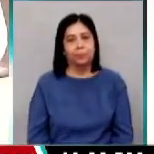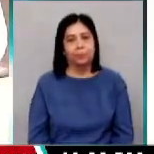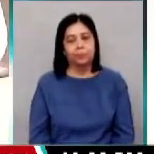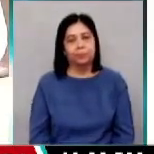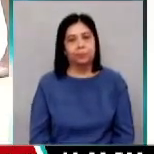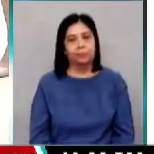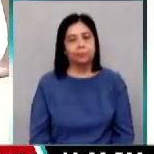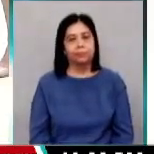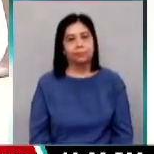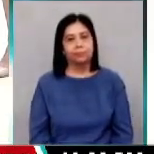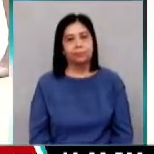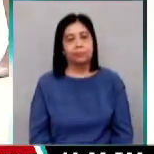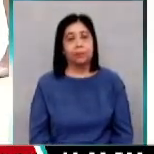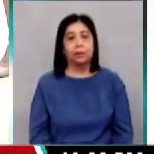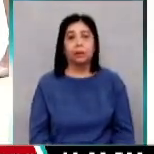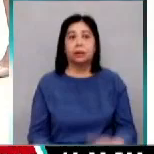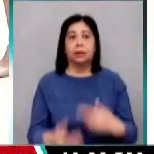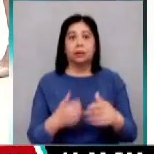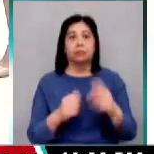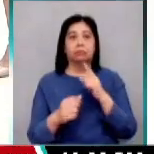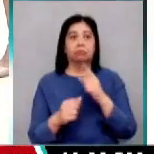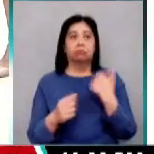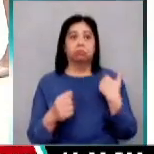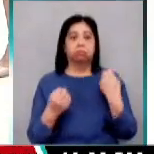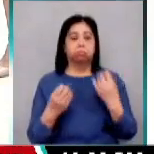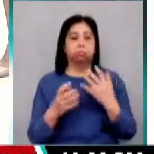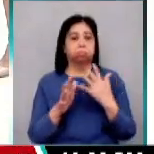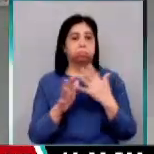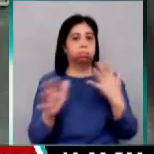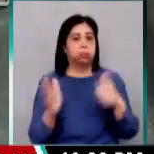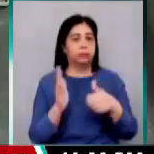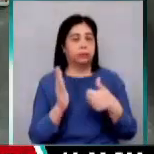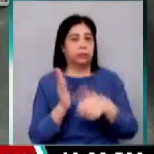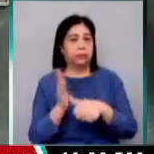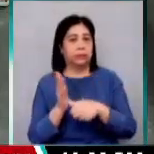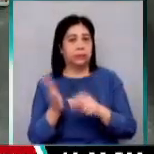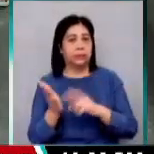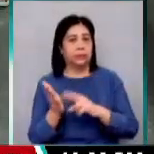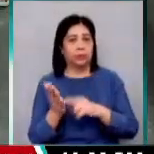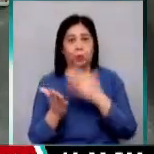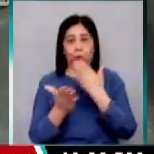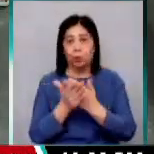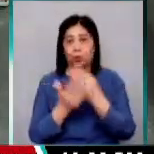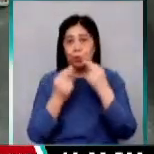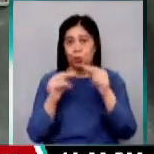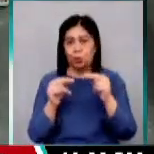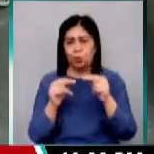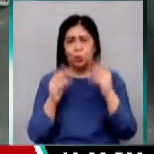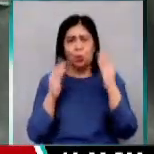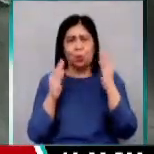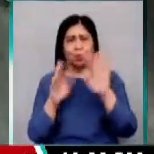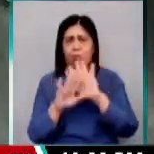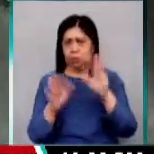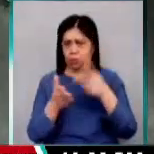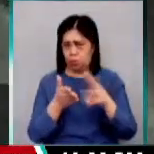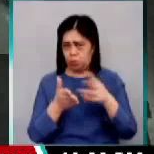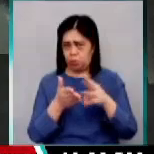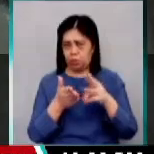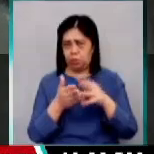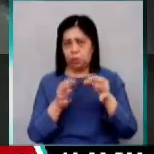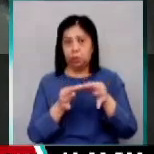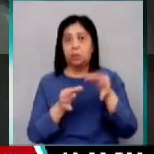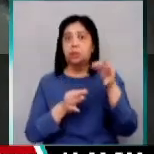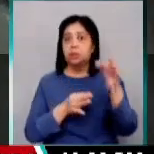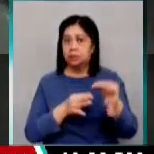Sa gitna ng pila-pila na pagpaparehistro, good news at huwag na sana natin nasayangin ang extension na ibinigay